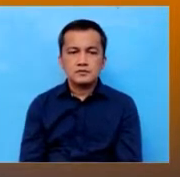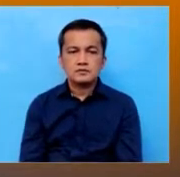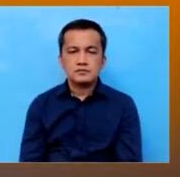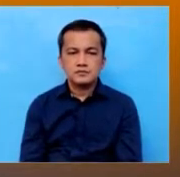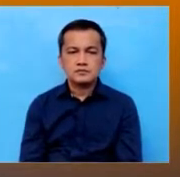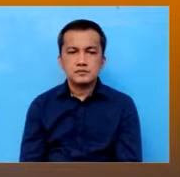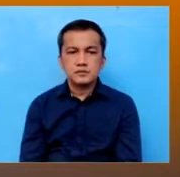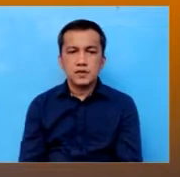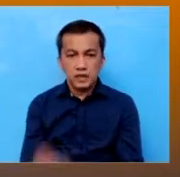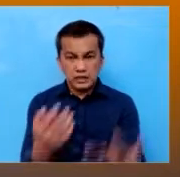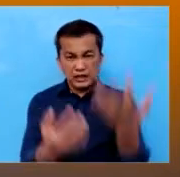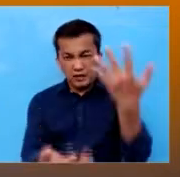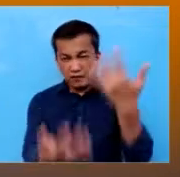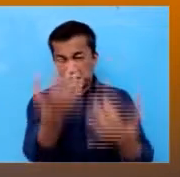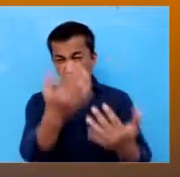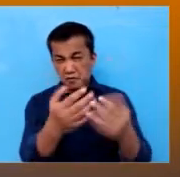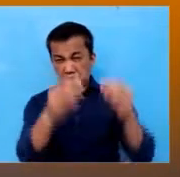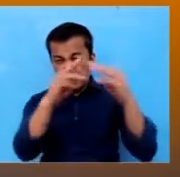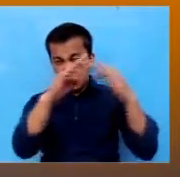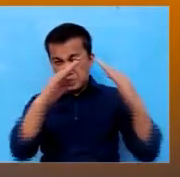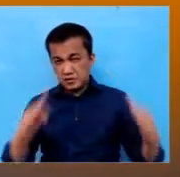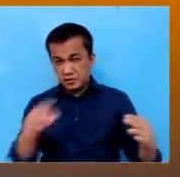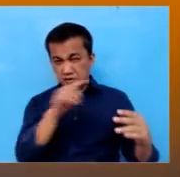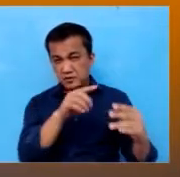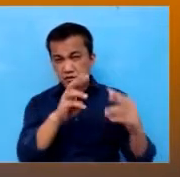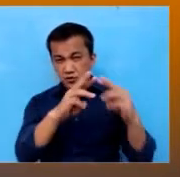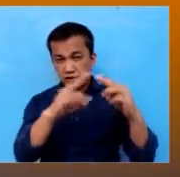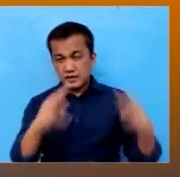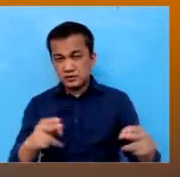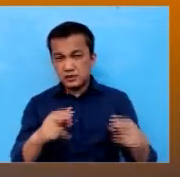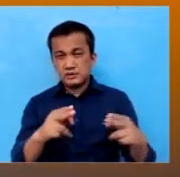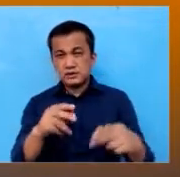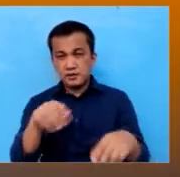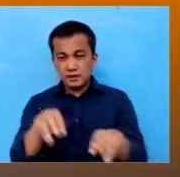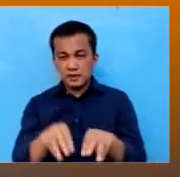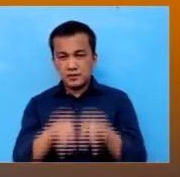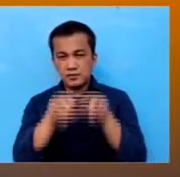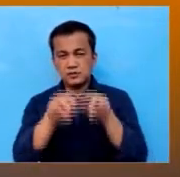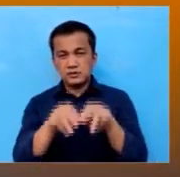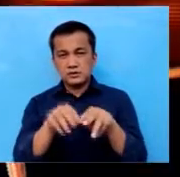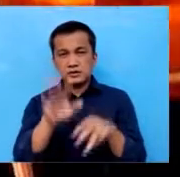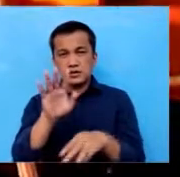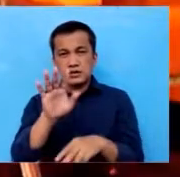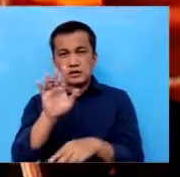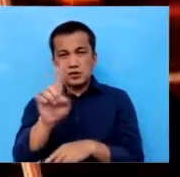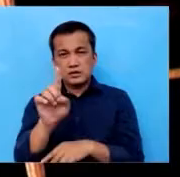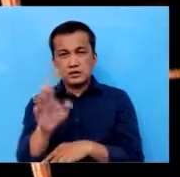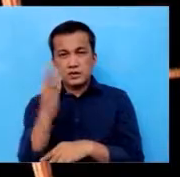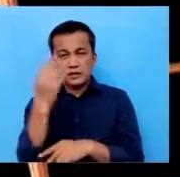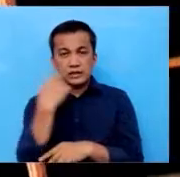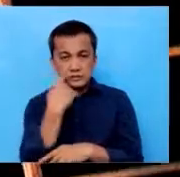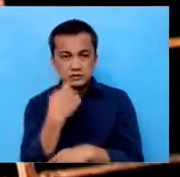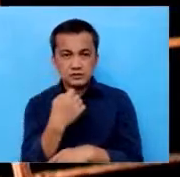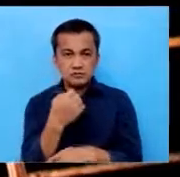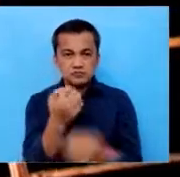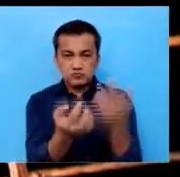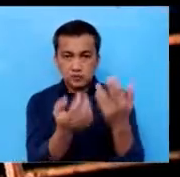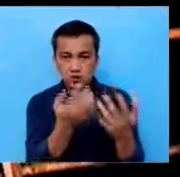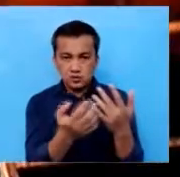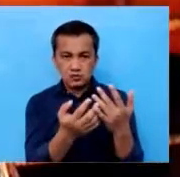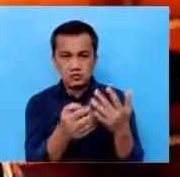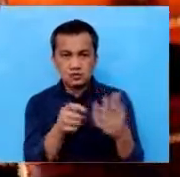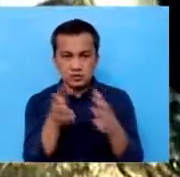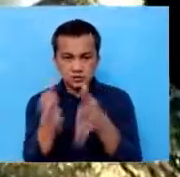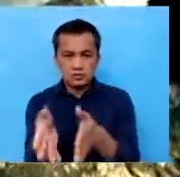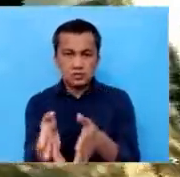Tinupok ng nagngangalit na apoy ang isang warehouse sa Potrero, Malabon, alauna ng madaling araw kanina. Sa gitna ng sunog, naiwan sa loob